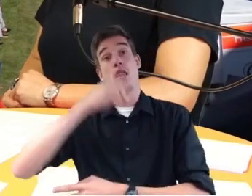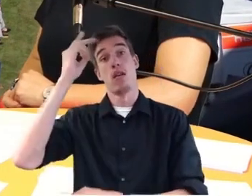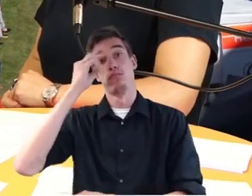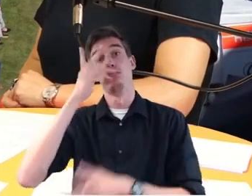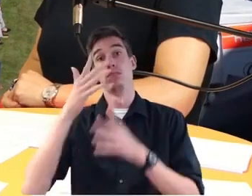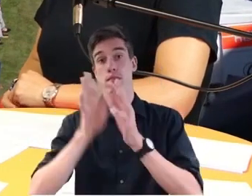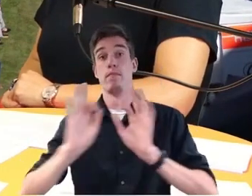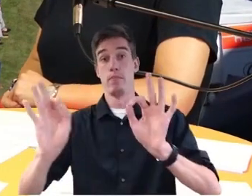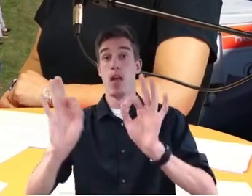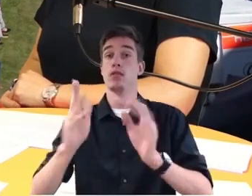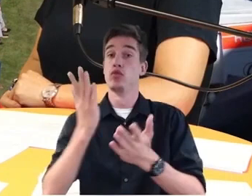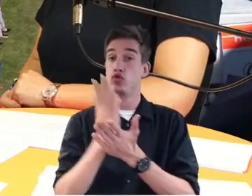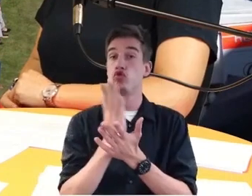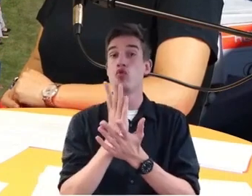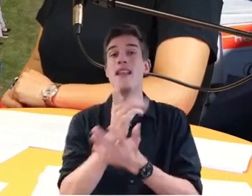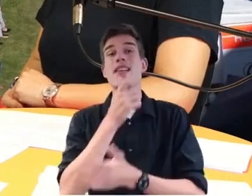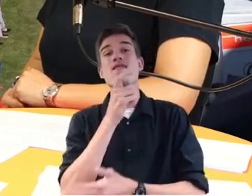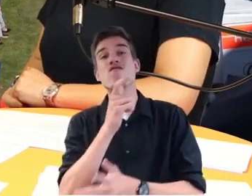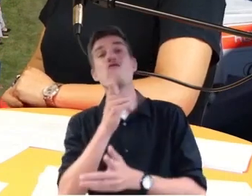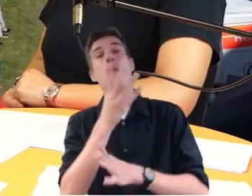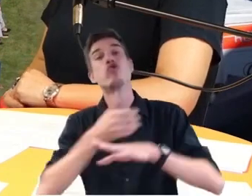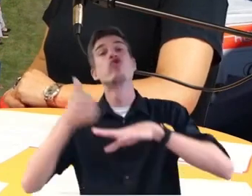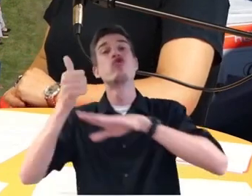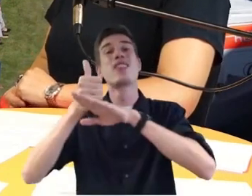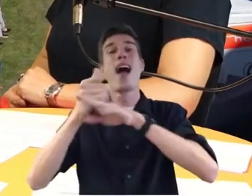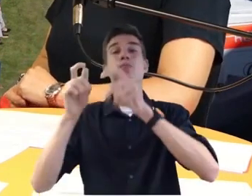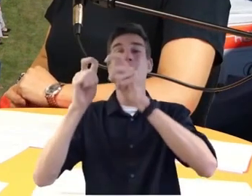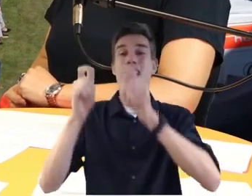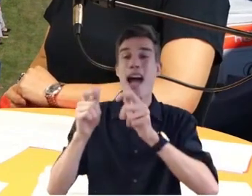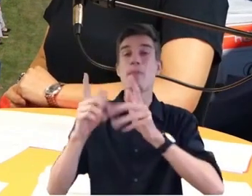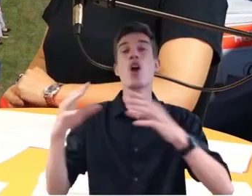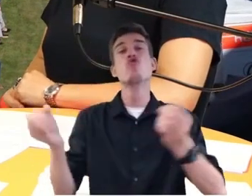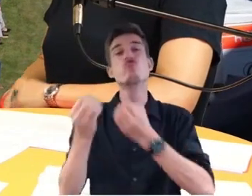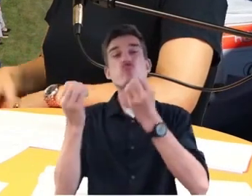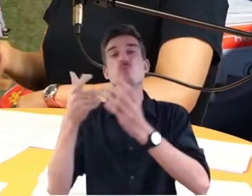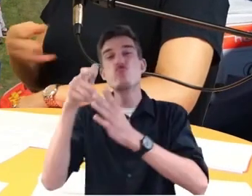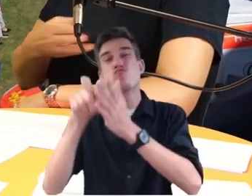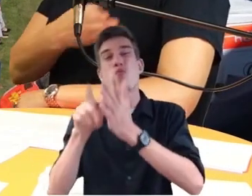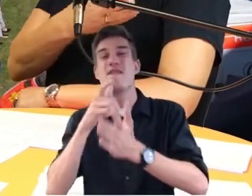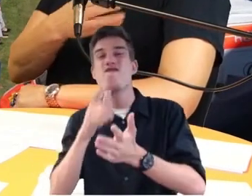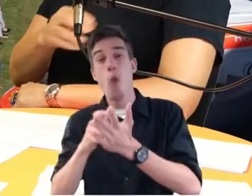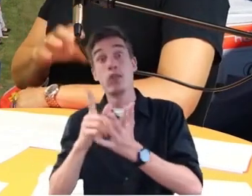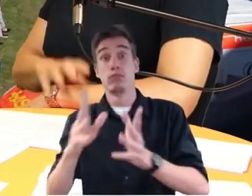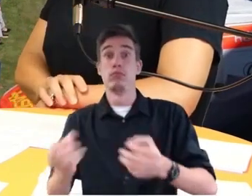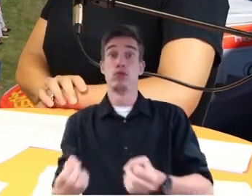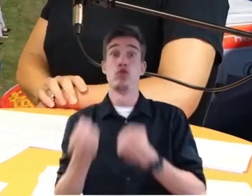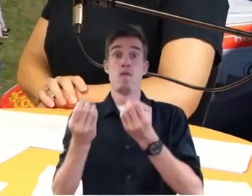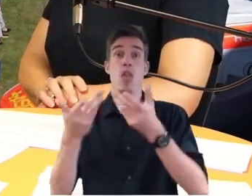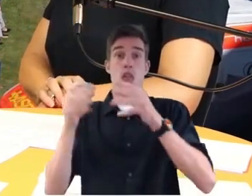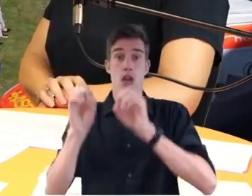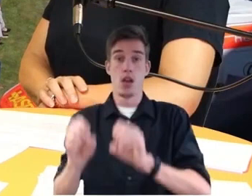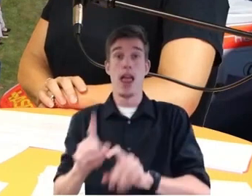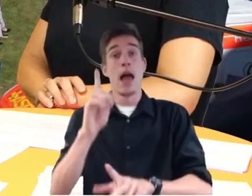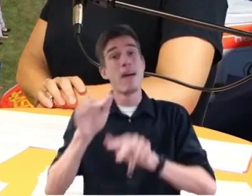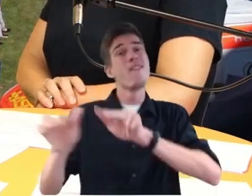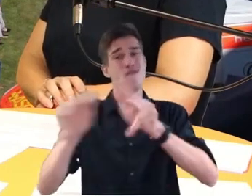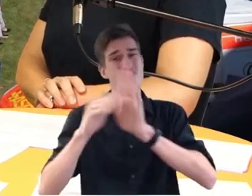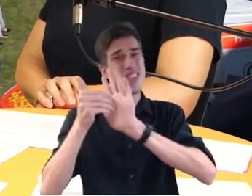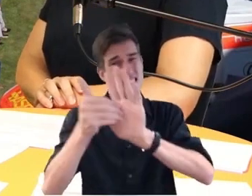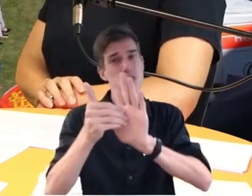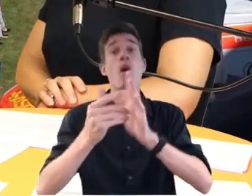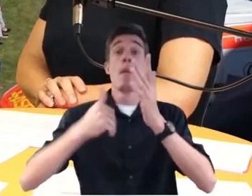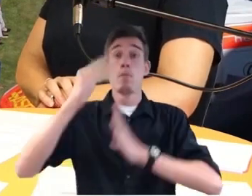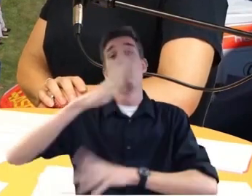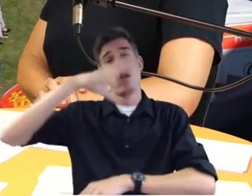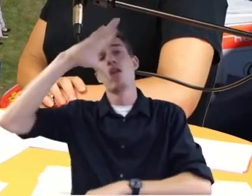schon alleine das wort stabsrahmenübung recht schwer zu erklären aber wenn man jemandem dann den film zeigt dann glaube ich begreift